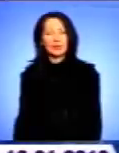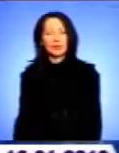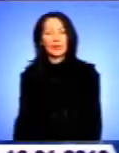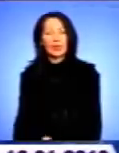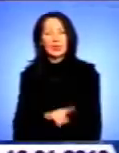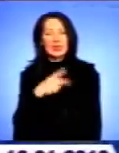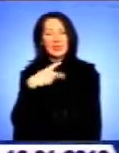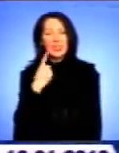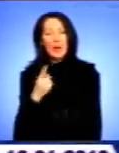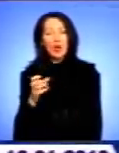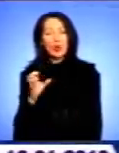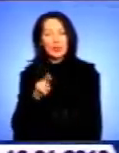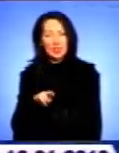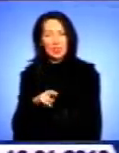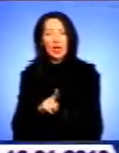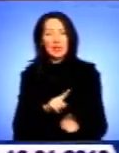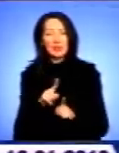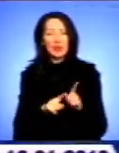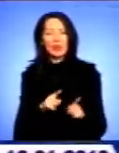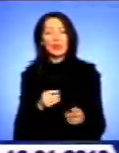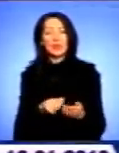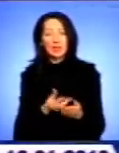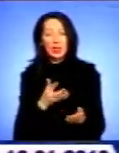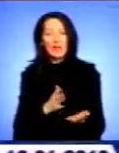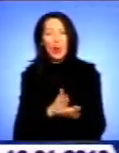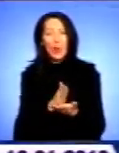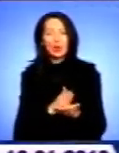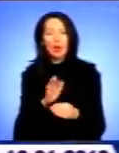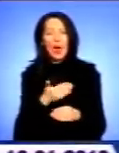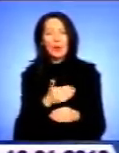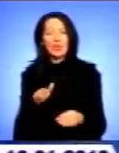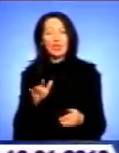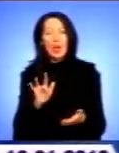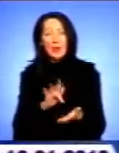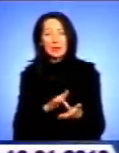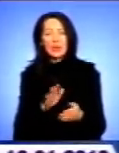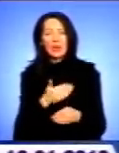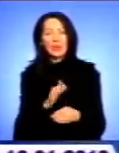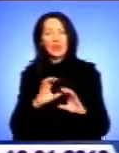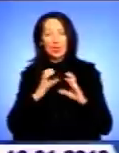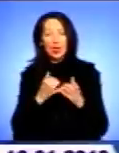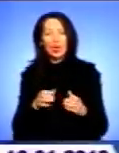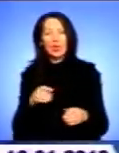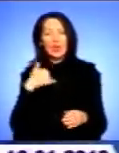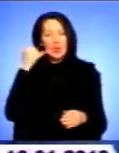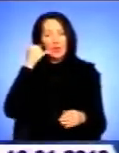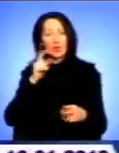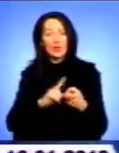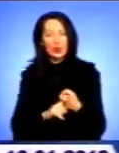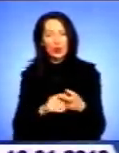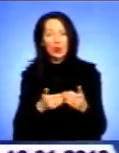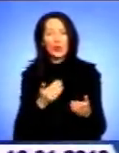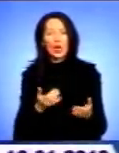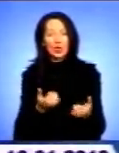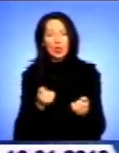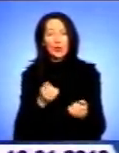З 21 січня змінюються тарифи на послуги міжміського і міжнародного телефонного зв'язку при отриманні цих послуг на